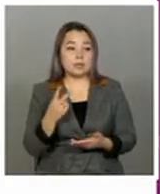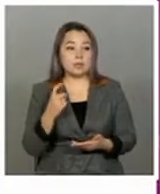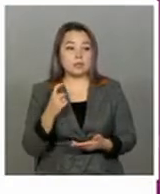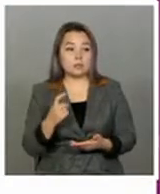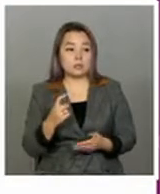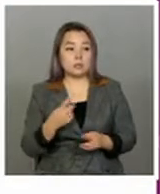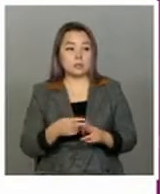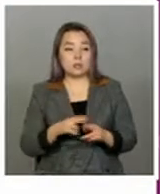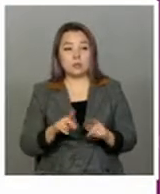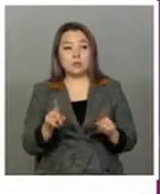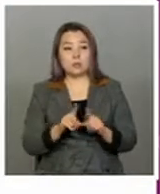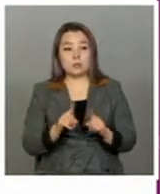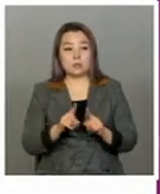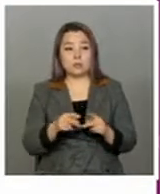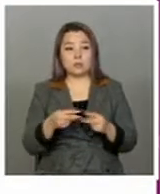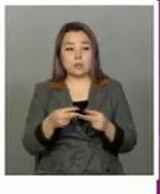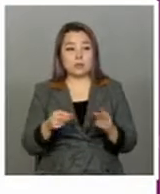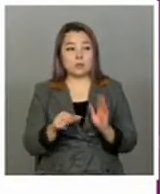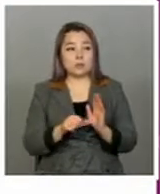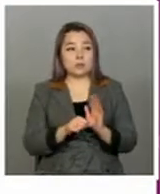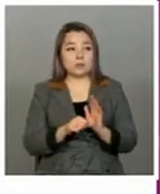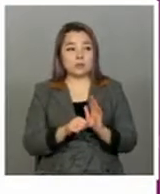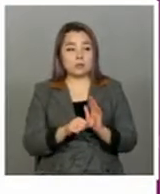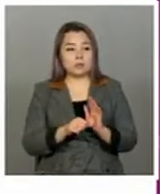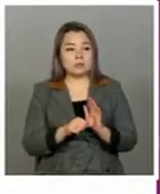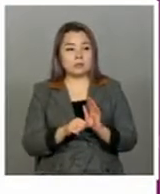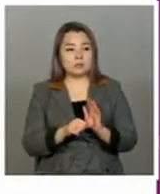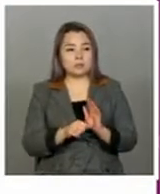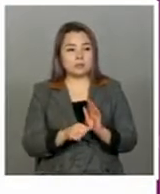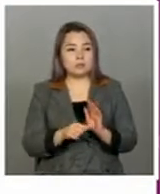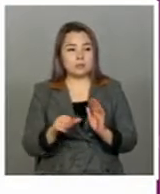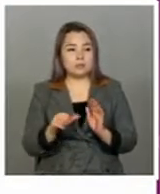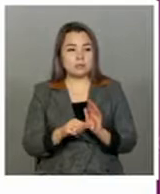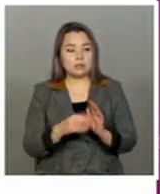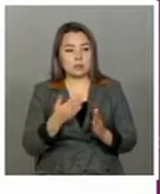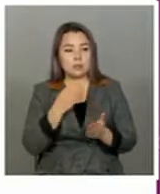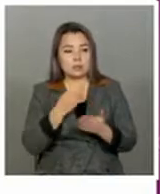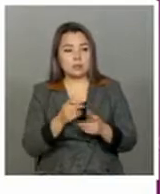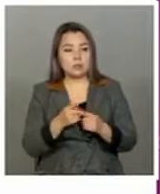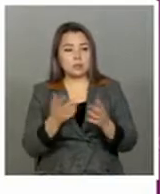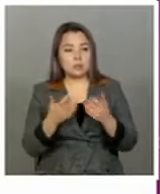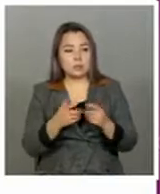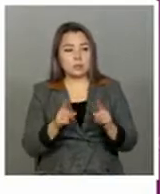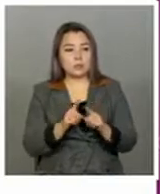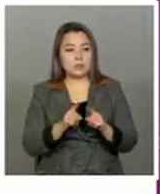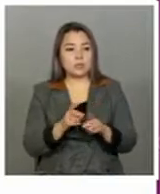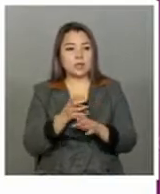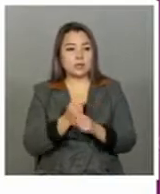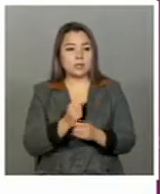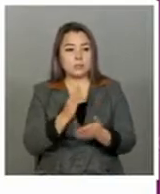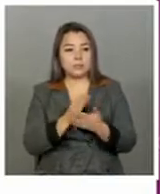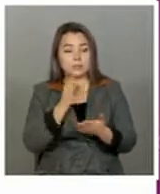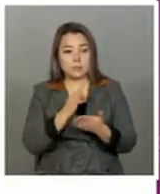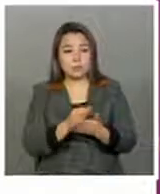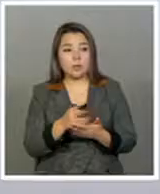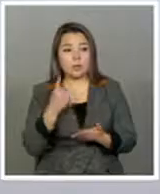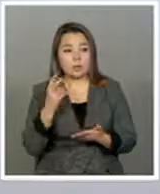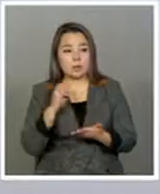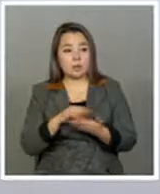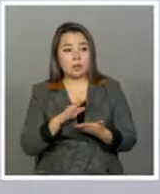X2 ол тең, 6 көбейтілген 3-тен 1 ол тең, 3-пен 6 қысқаратта нәтижесінде 2